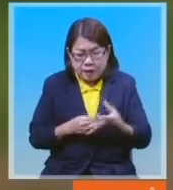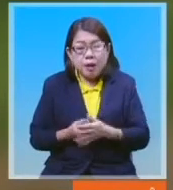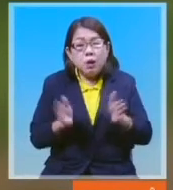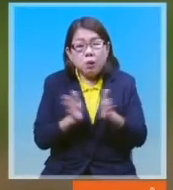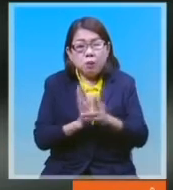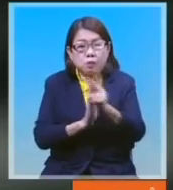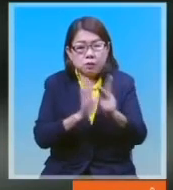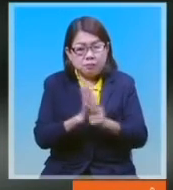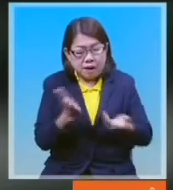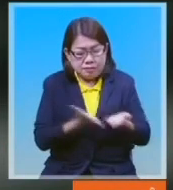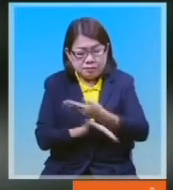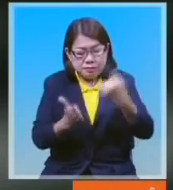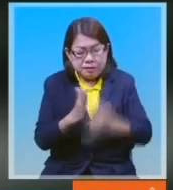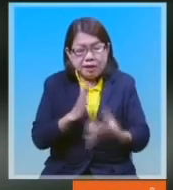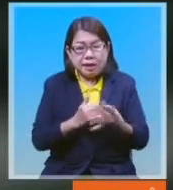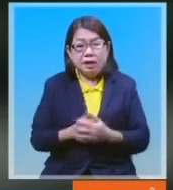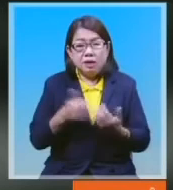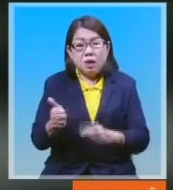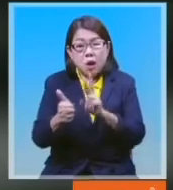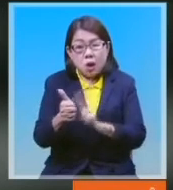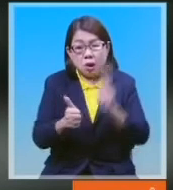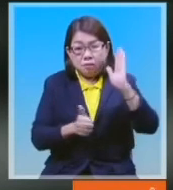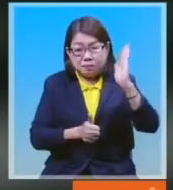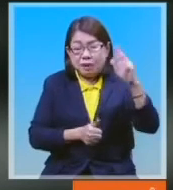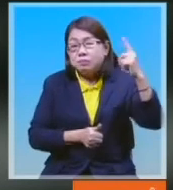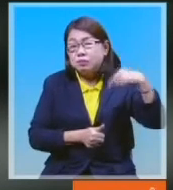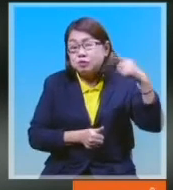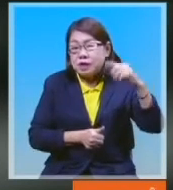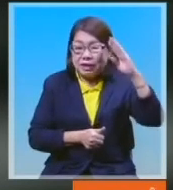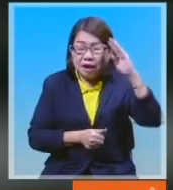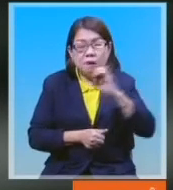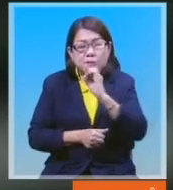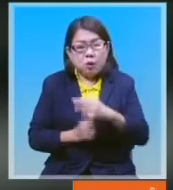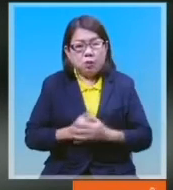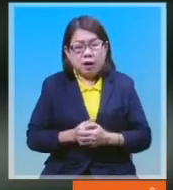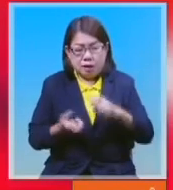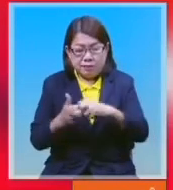กันต่อไปซึ่งรองโฆษกกองทัพบกก็บอกนะคะว่าก็